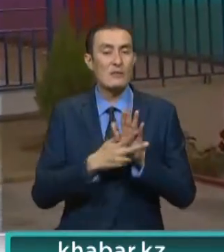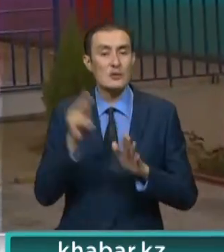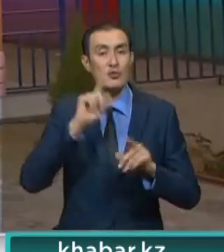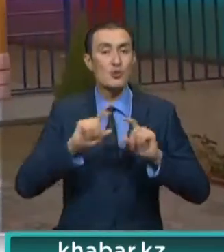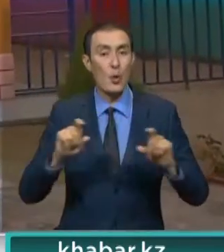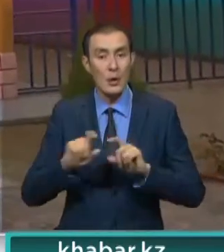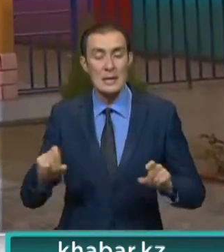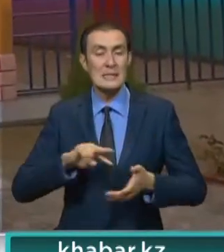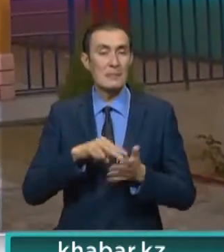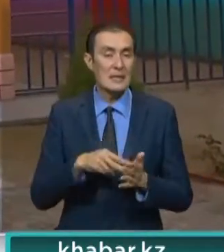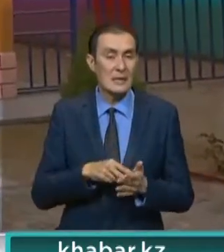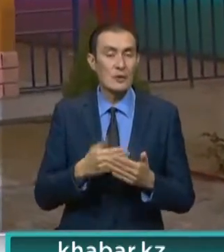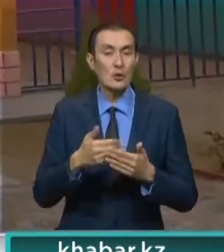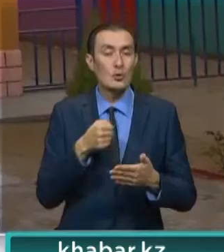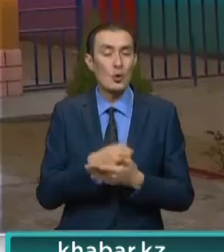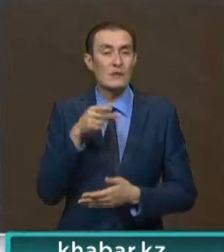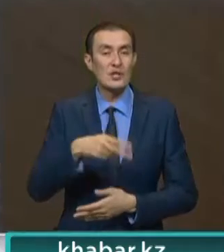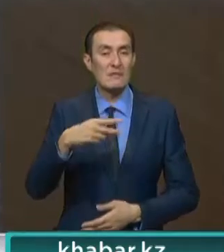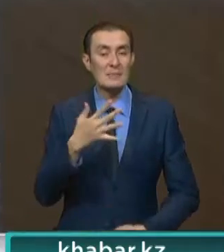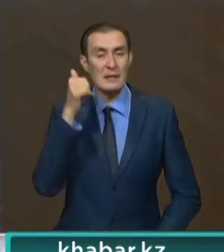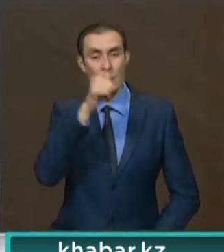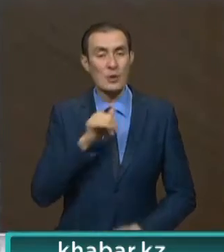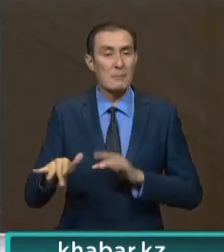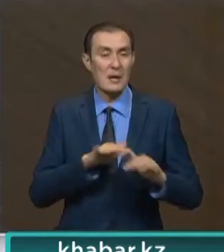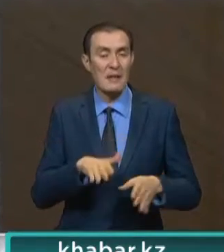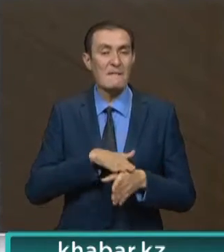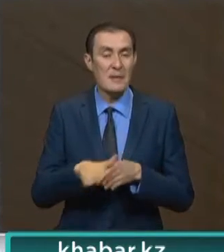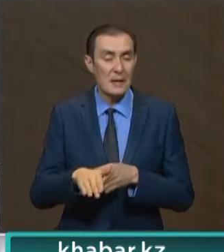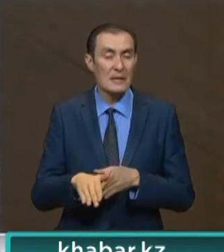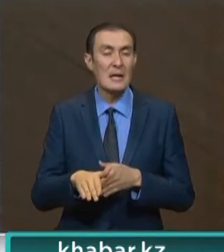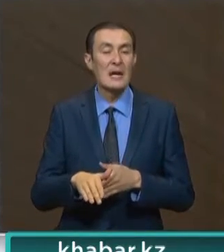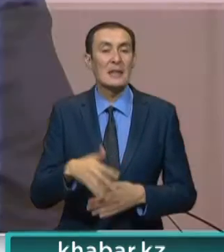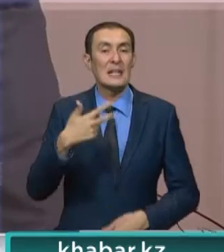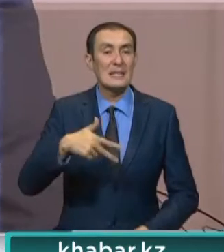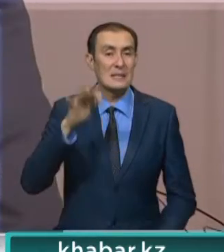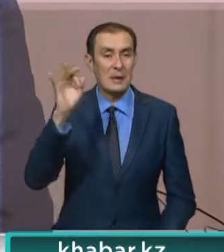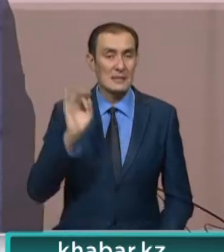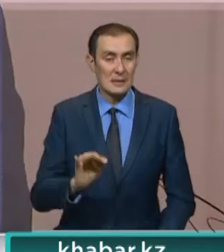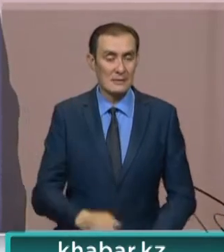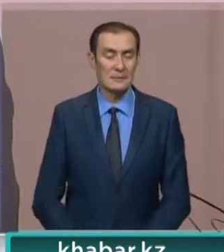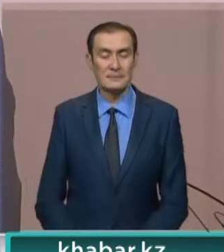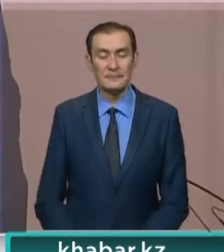школ. Запланированные до 2025 года мероприятия выполнены почти на треть.